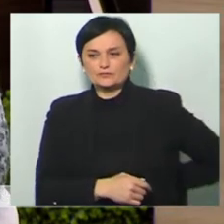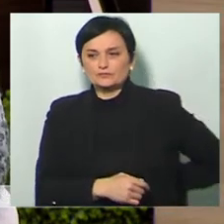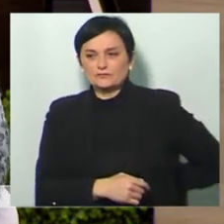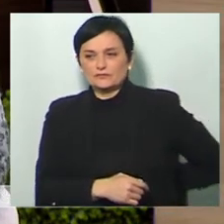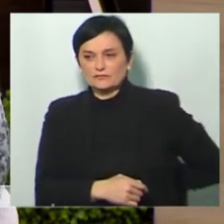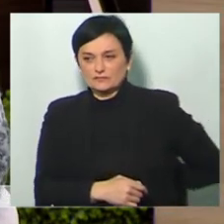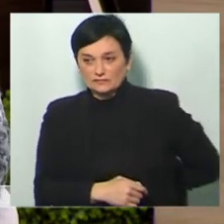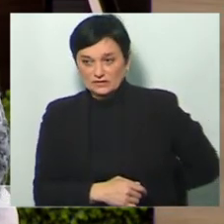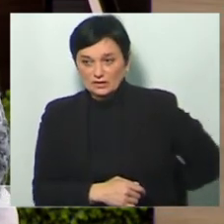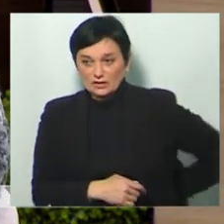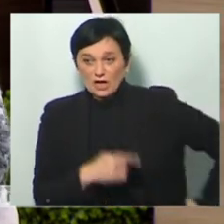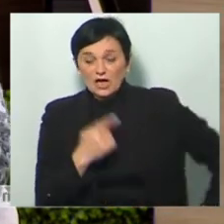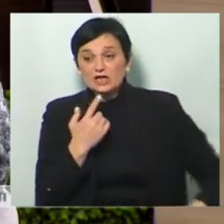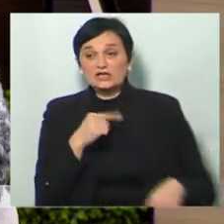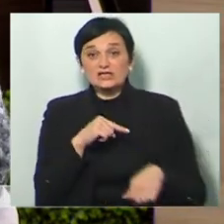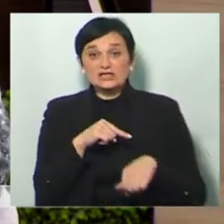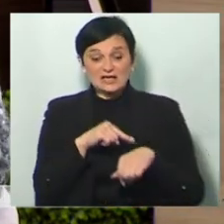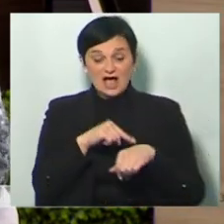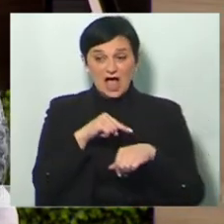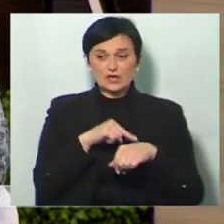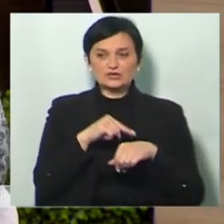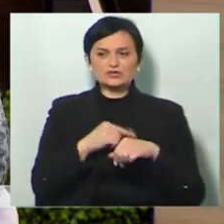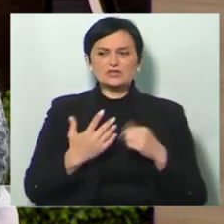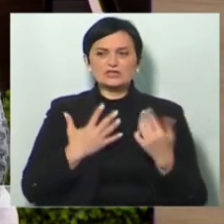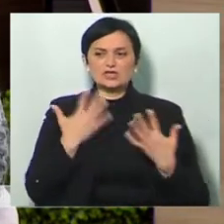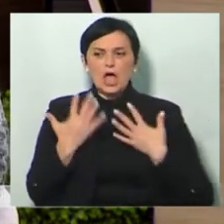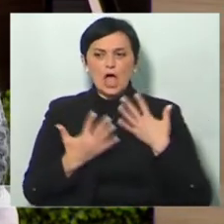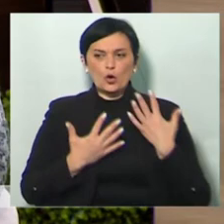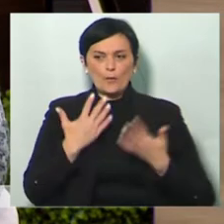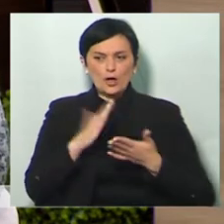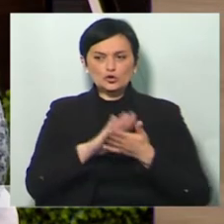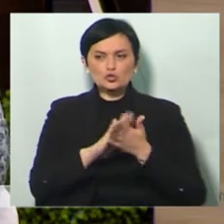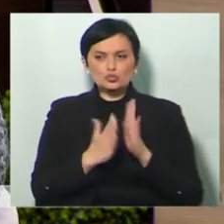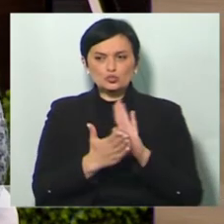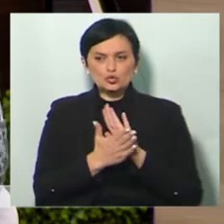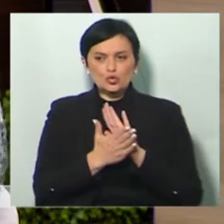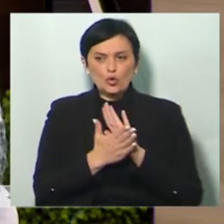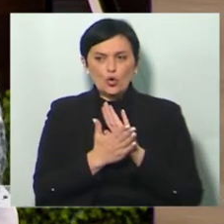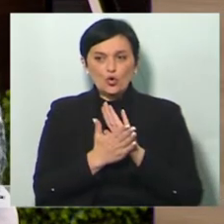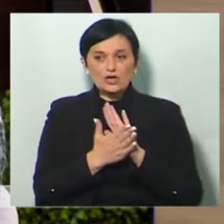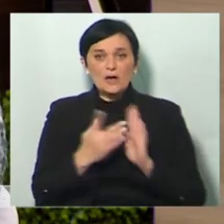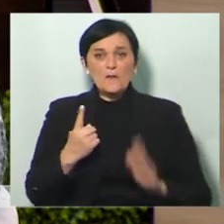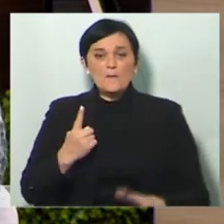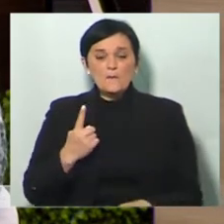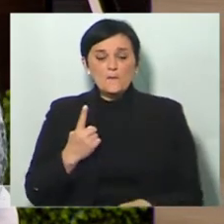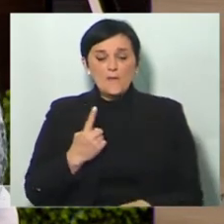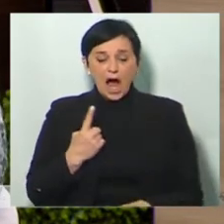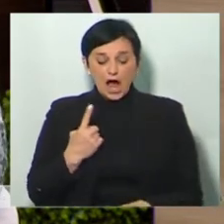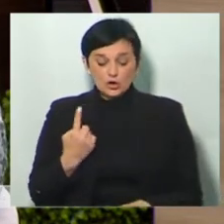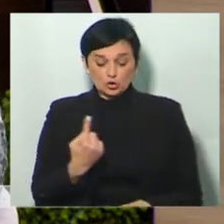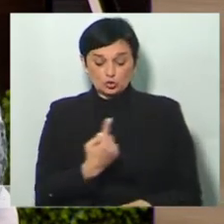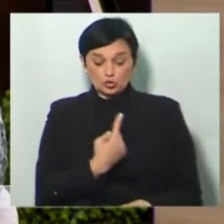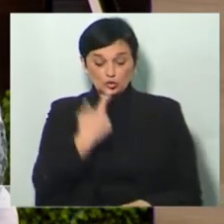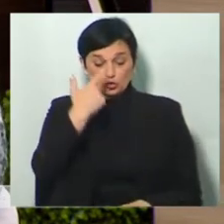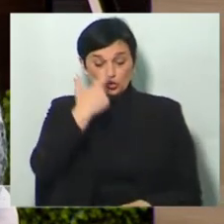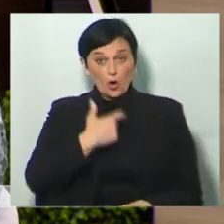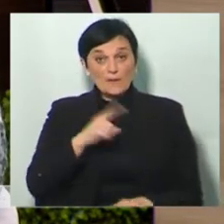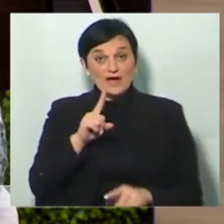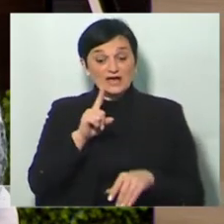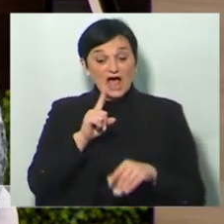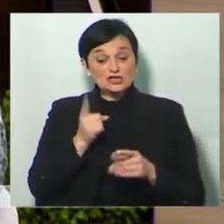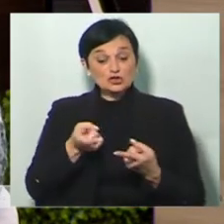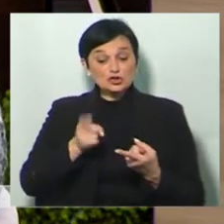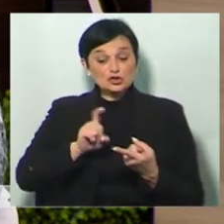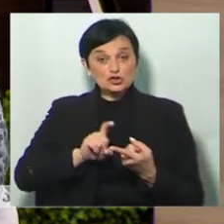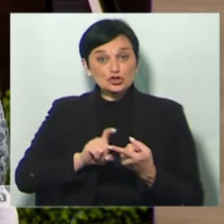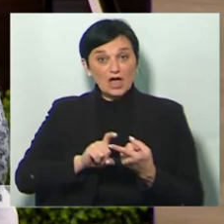ფიზიკურად მარტო ვარ. Ანუ განცდითი ემოციური მდგომარეობა, მარტოობა. Და რა შეეხება